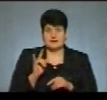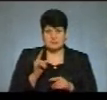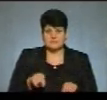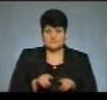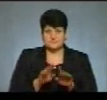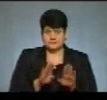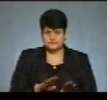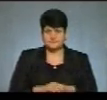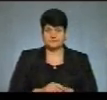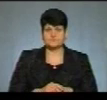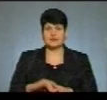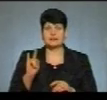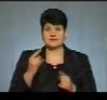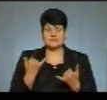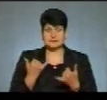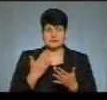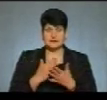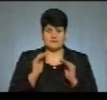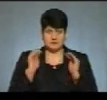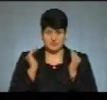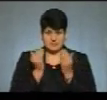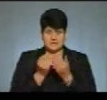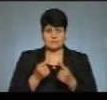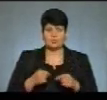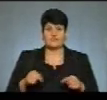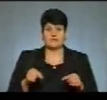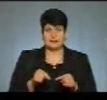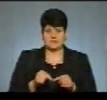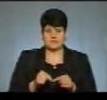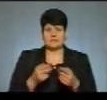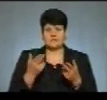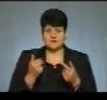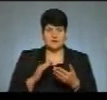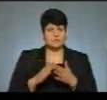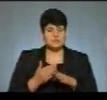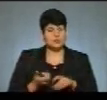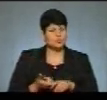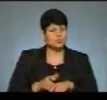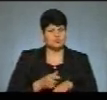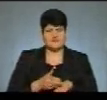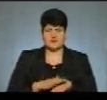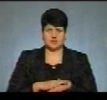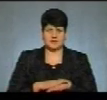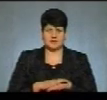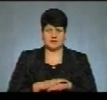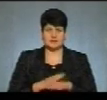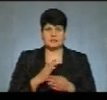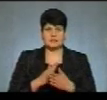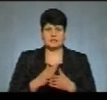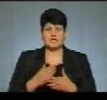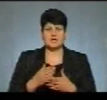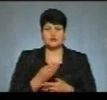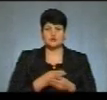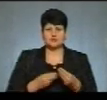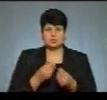дитина. Дитина зараз знаходиться в реанімаційному відділенні. Звичайно, стан її дуже важкий. Знаходиться на штучній